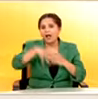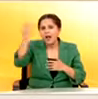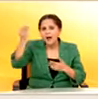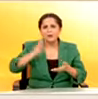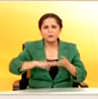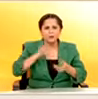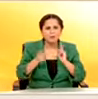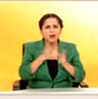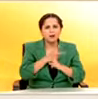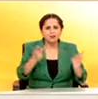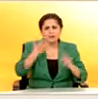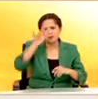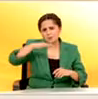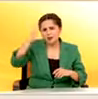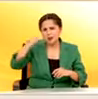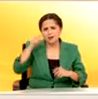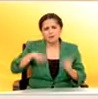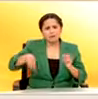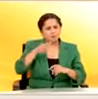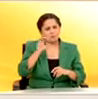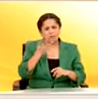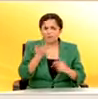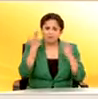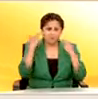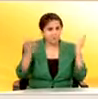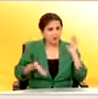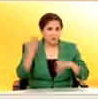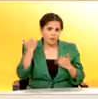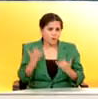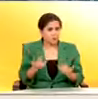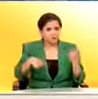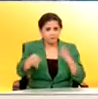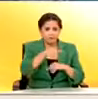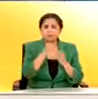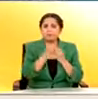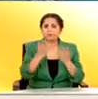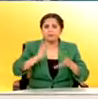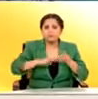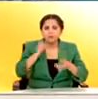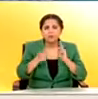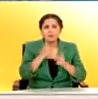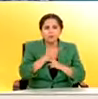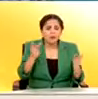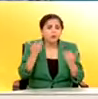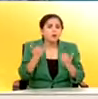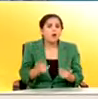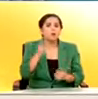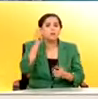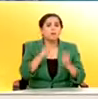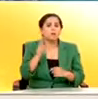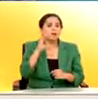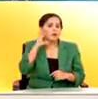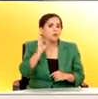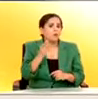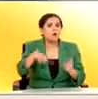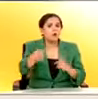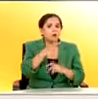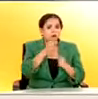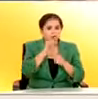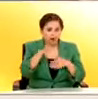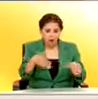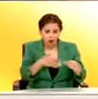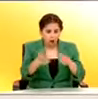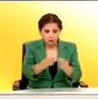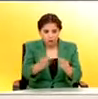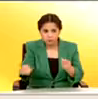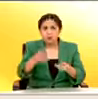के लिए पहाड़ भी अब खूब पॉपुलर हो रहे हैं। कई शादियां तो अब खास तौर पर गंगा जी के